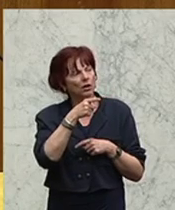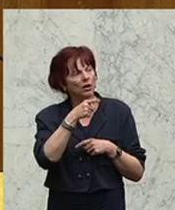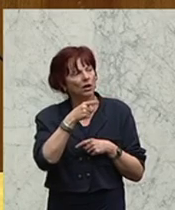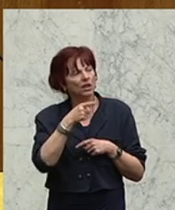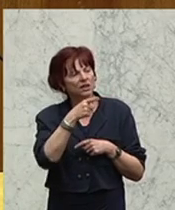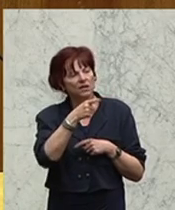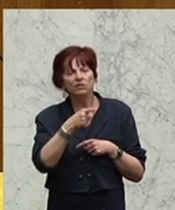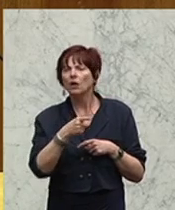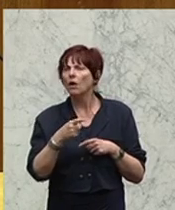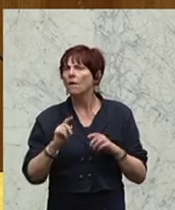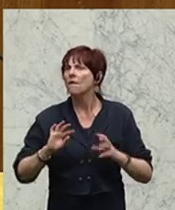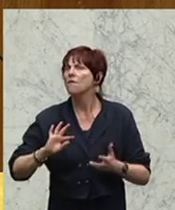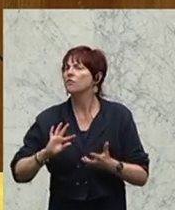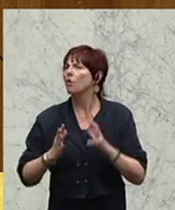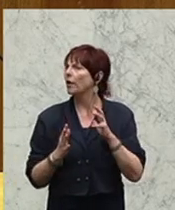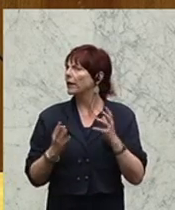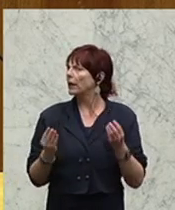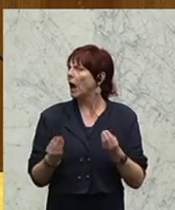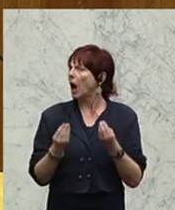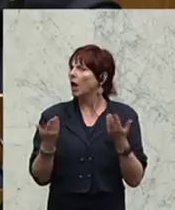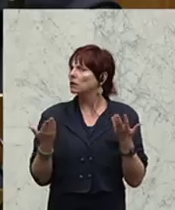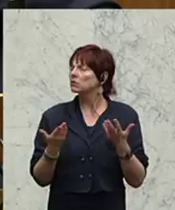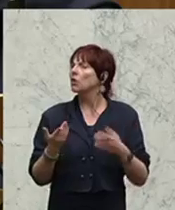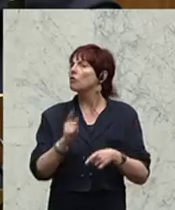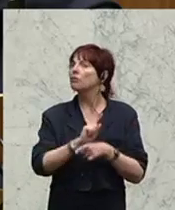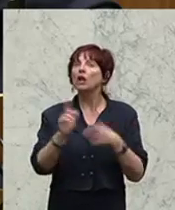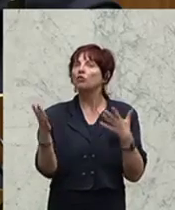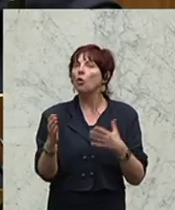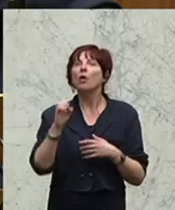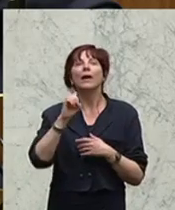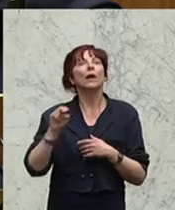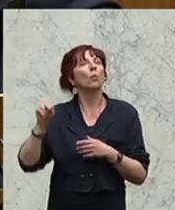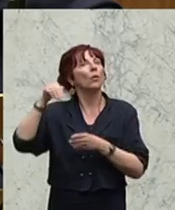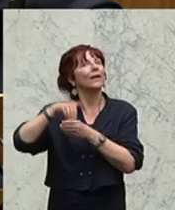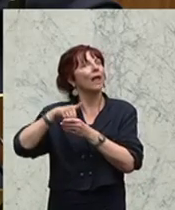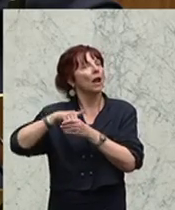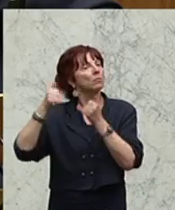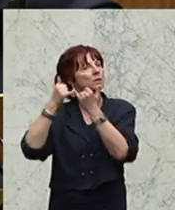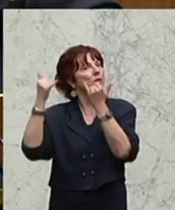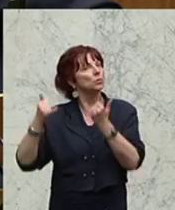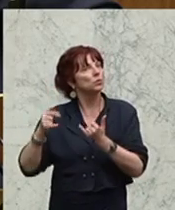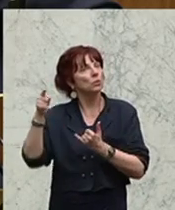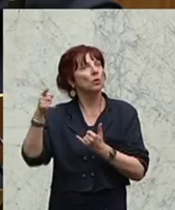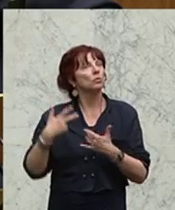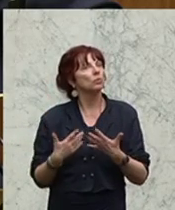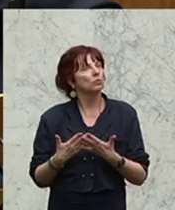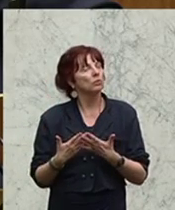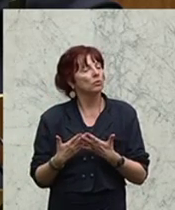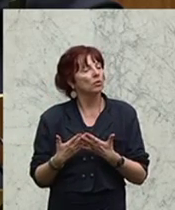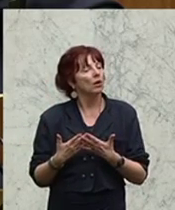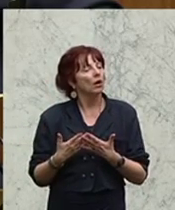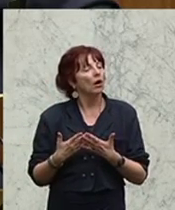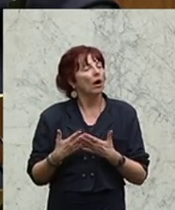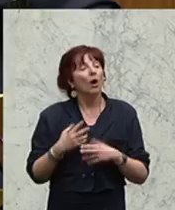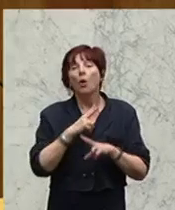missionarische Art in den europäischen Institutionen. Weil die Wahrheit ist doch, wo waren denn die